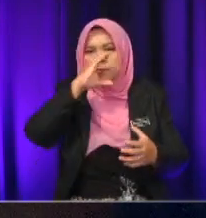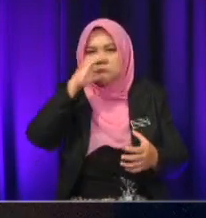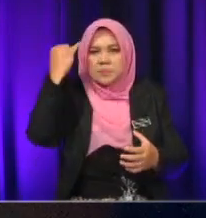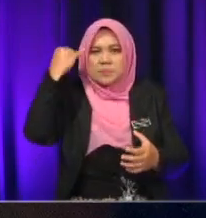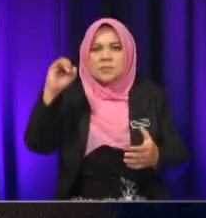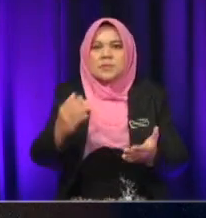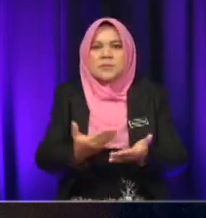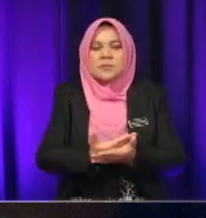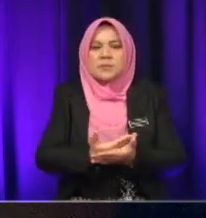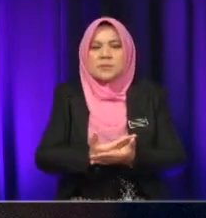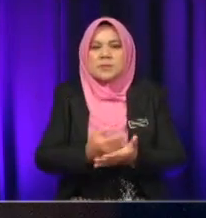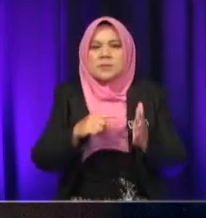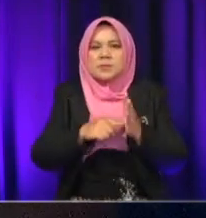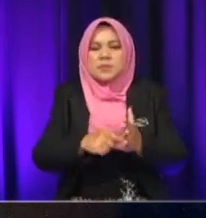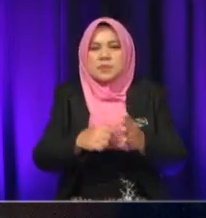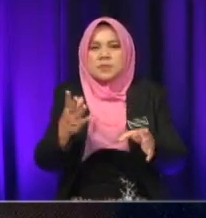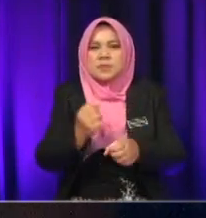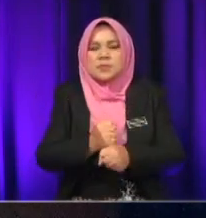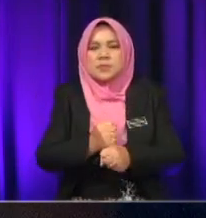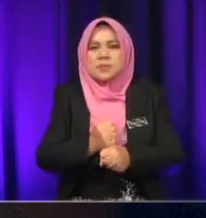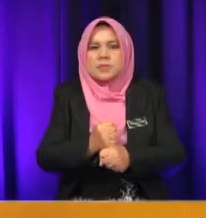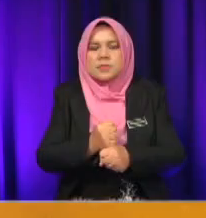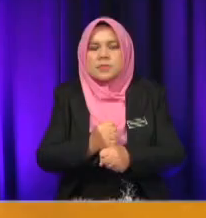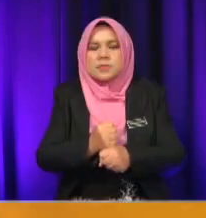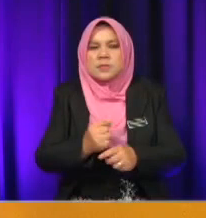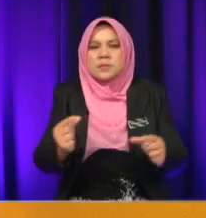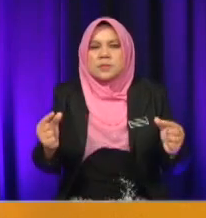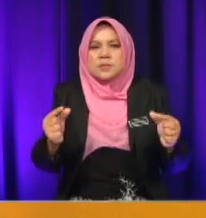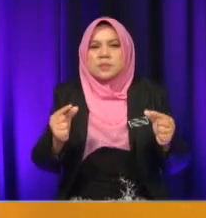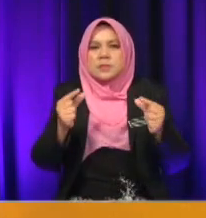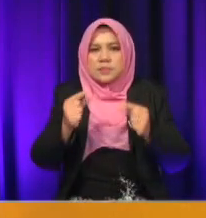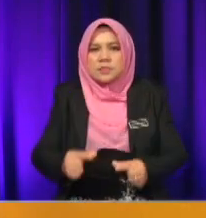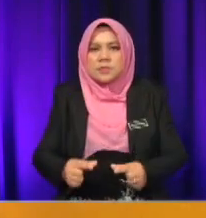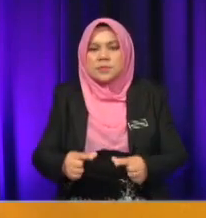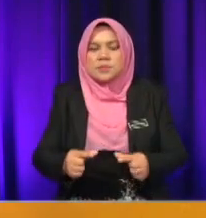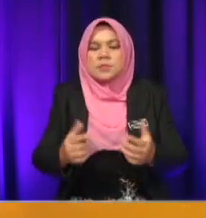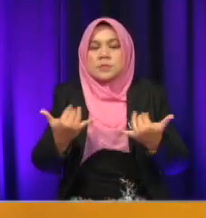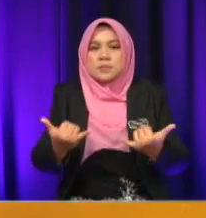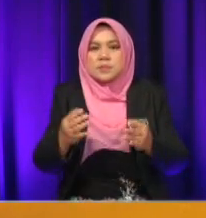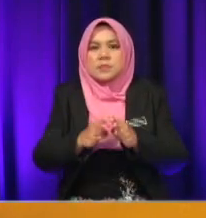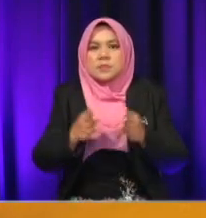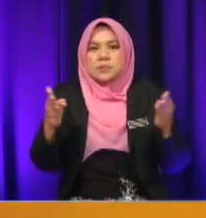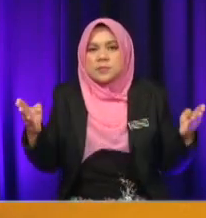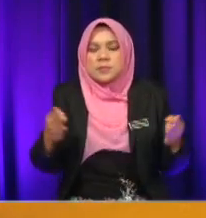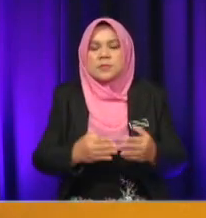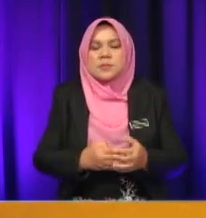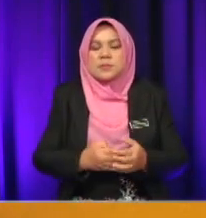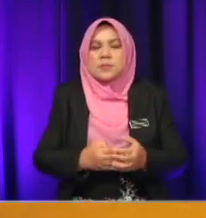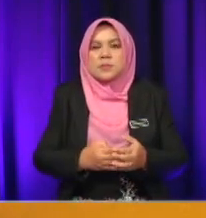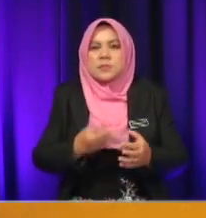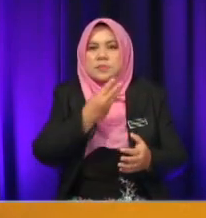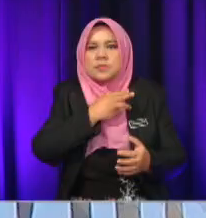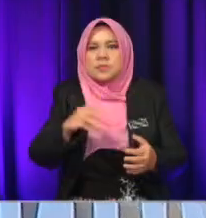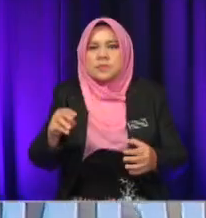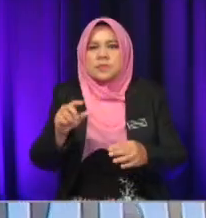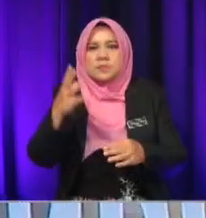baru. Itu menunjukkan kita dapat tengok generasi kita ni berkembang sebenarnya. Yang bagusnya mereka